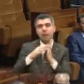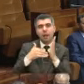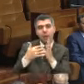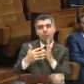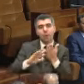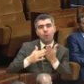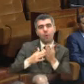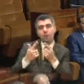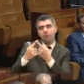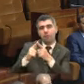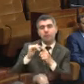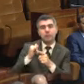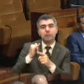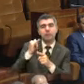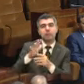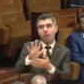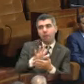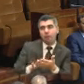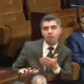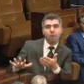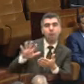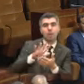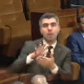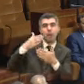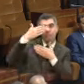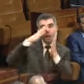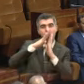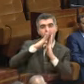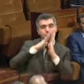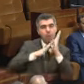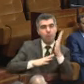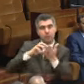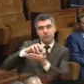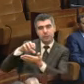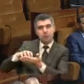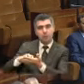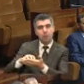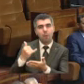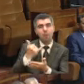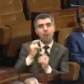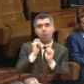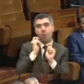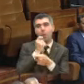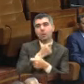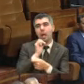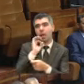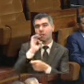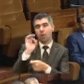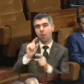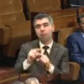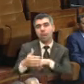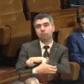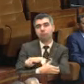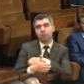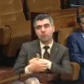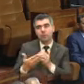وبدون فعالية في كل جهات المملكة، وخاصة الجهة الشرقية التي تعتبر أفقر جهة على